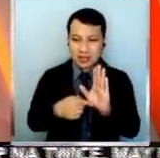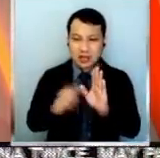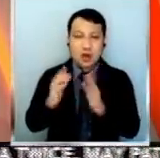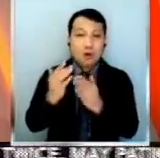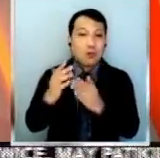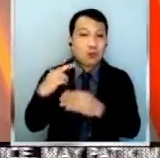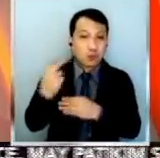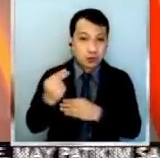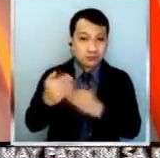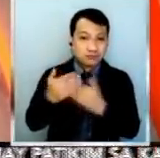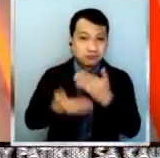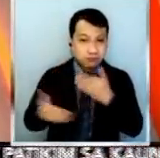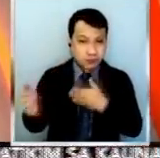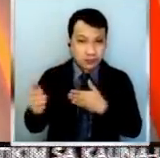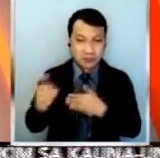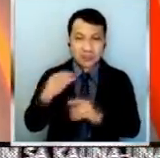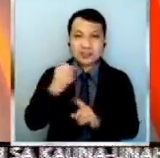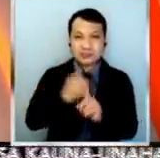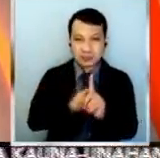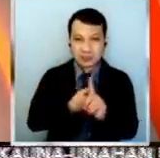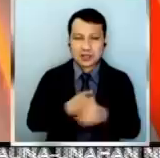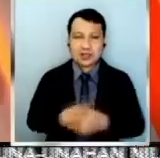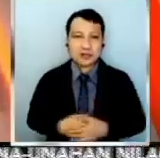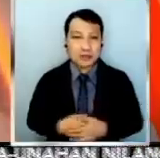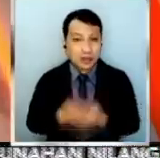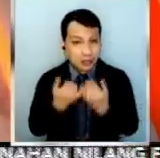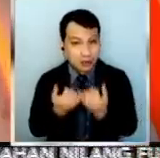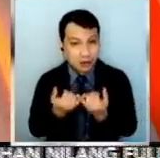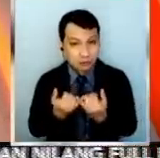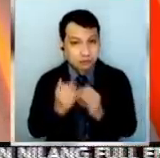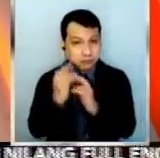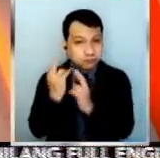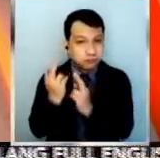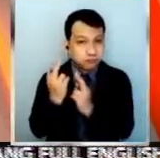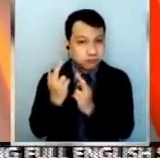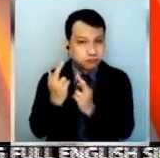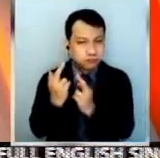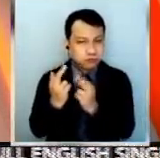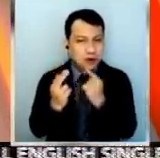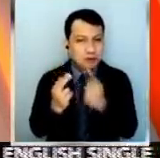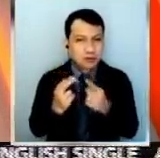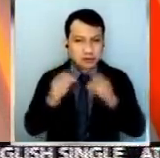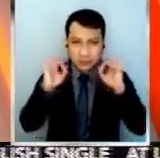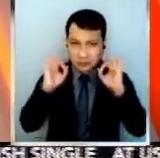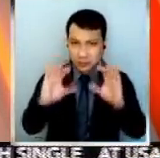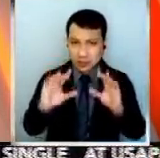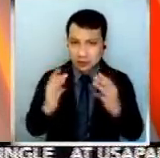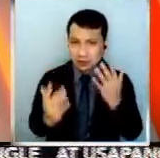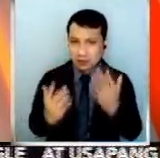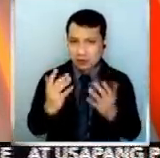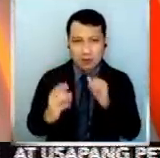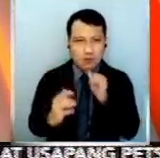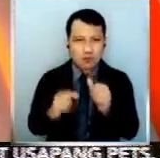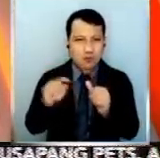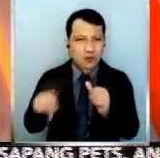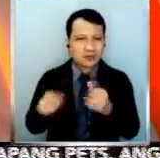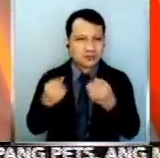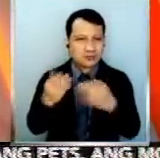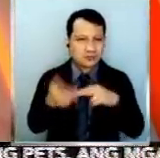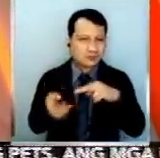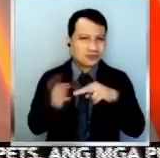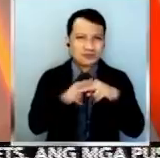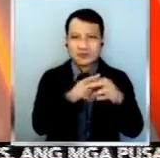dulo ng Setyembre. Ang atin na lang pong hope ay yung mga severe and critical, huwag na po sanang dumami pa. So dapat